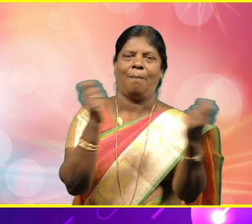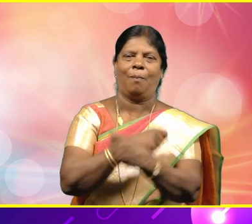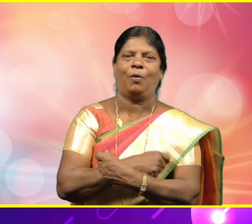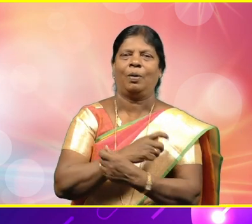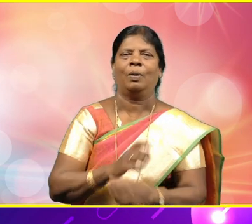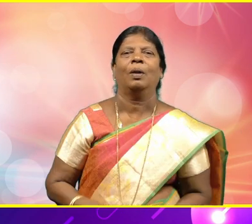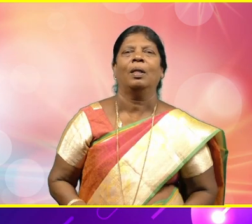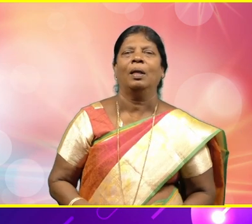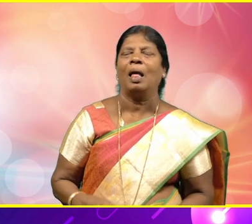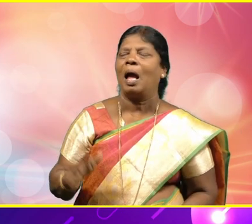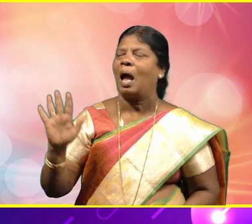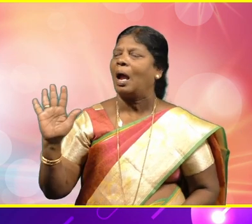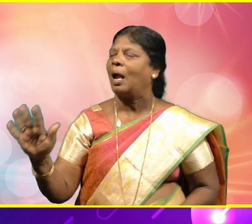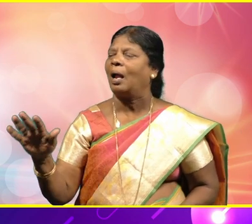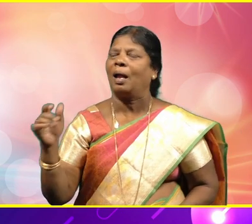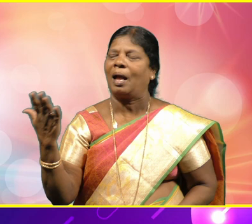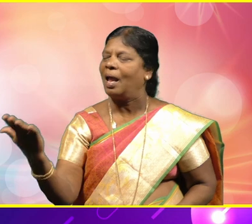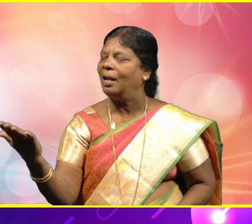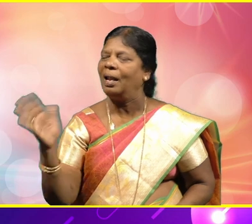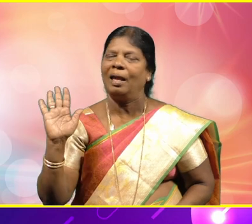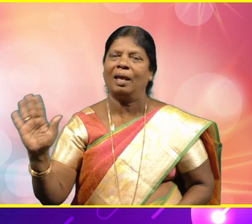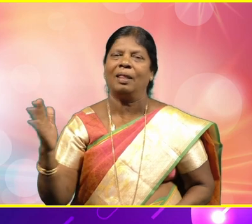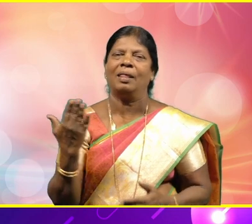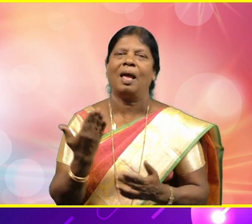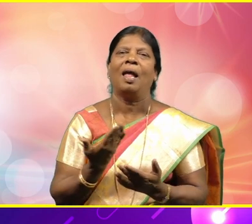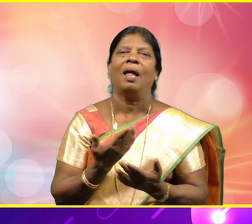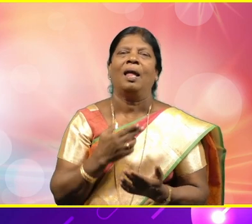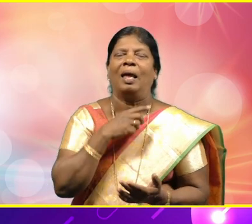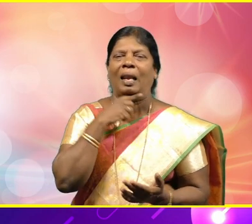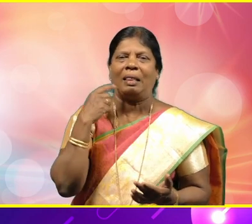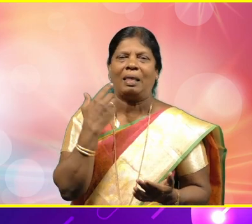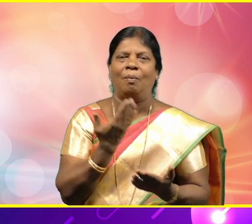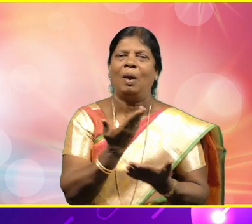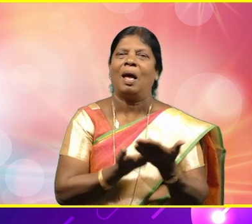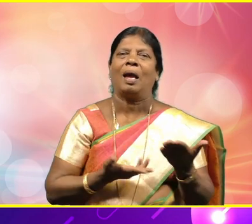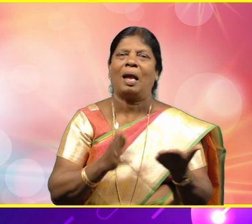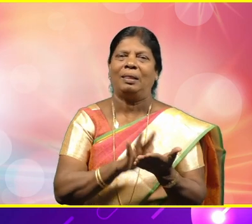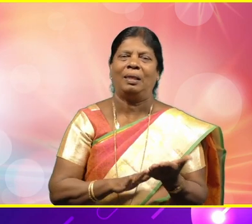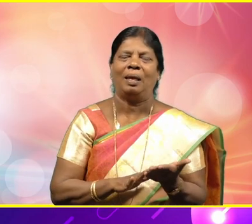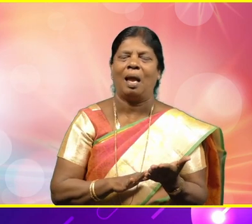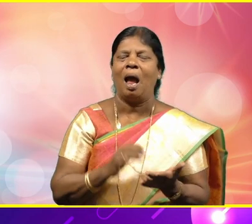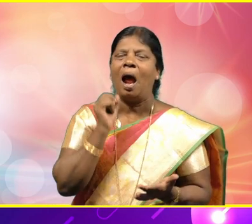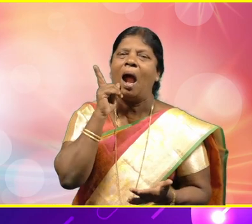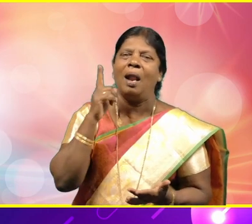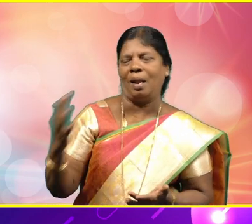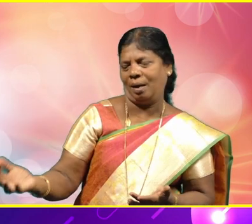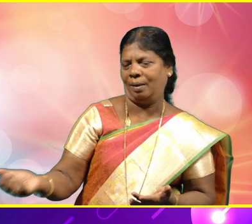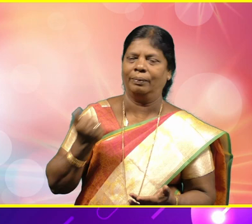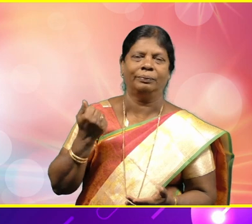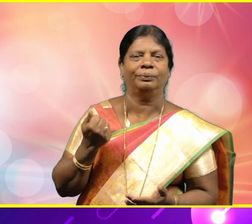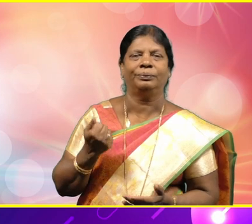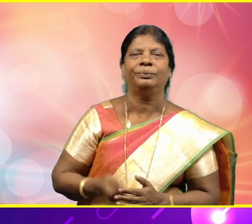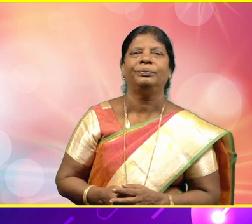மாட்டிக்கொண்டான். தம்பி கையில் இருந்த இரத்த கரை பிடித்த அந்த கத்தியை அண்ணன்